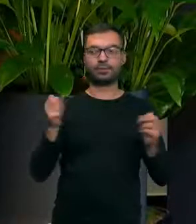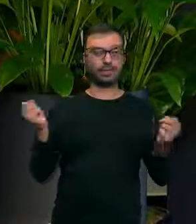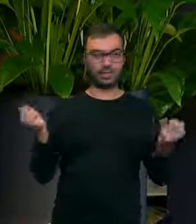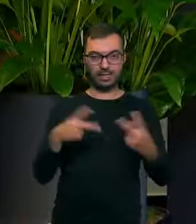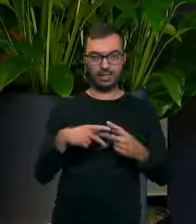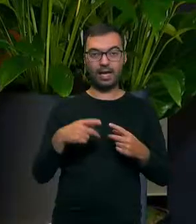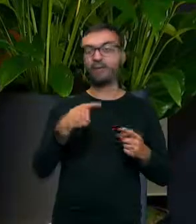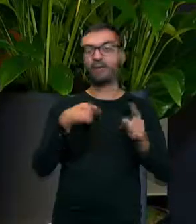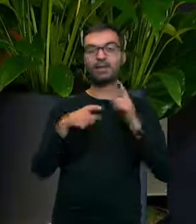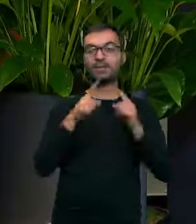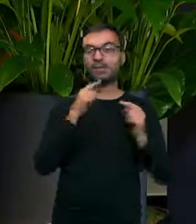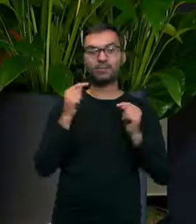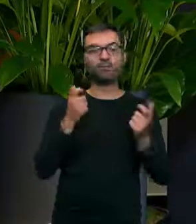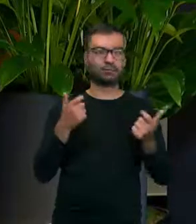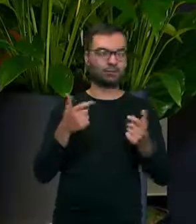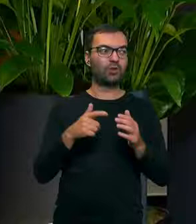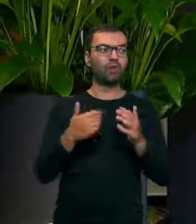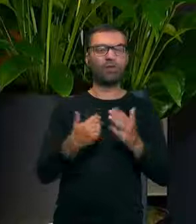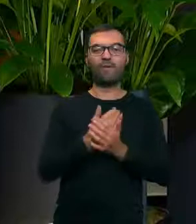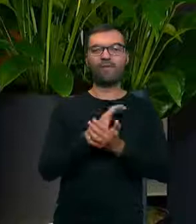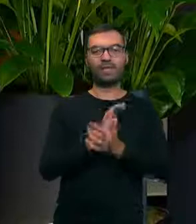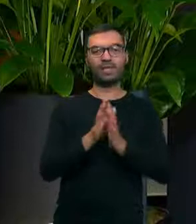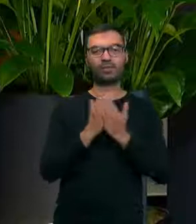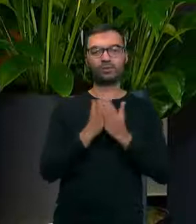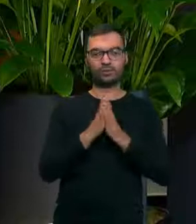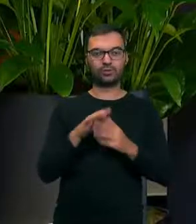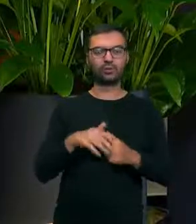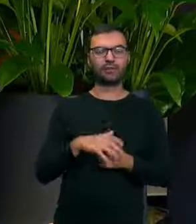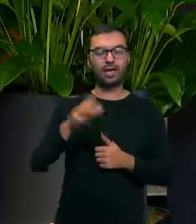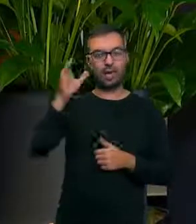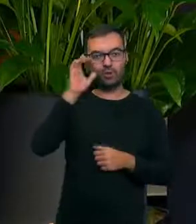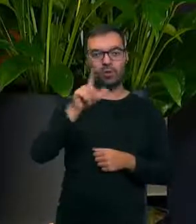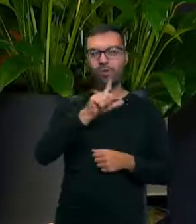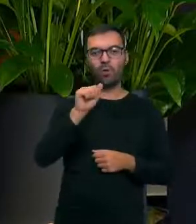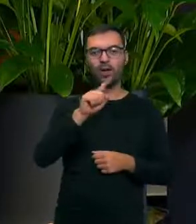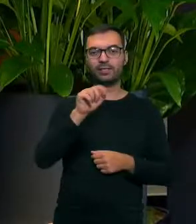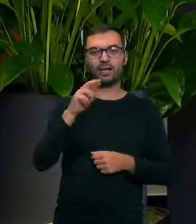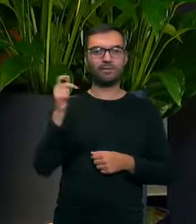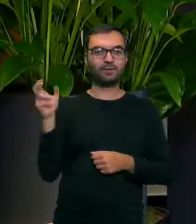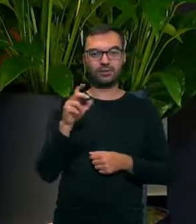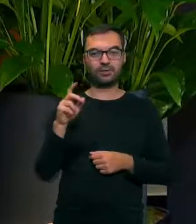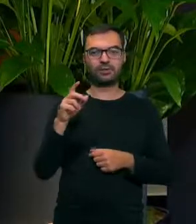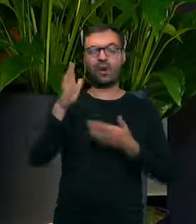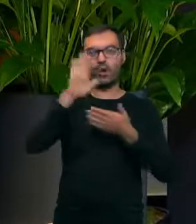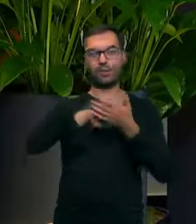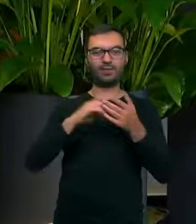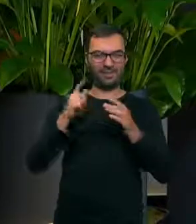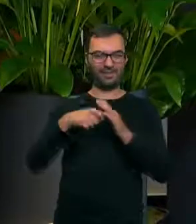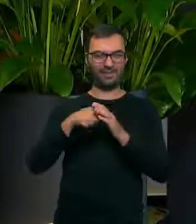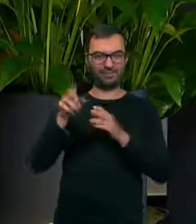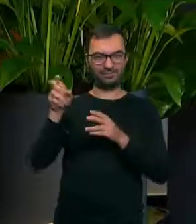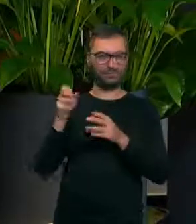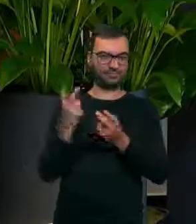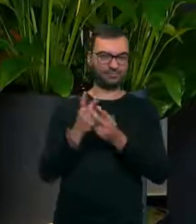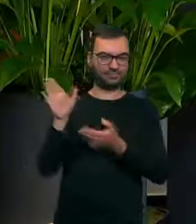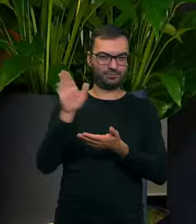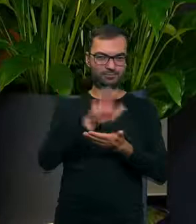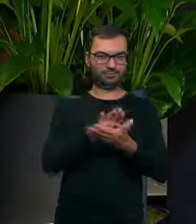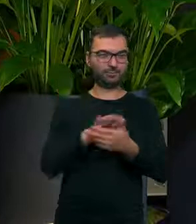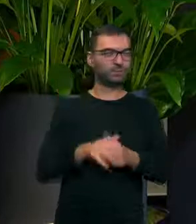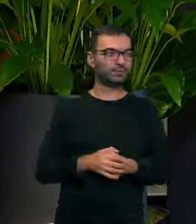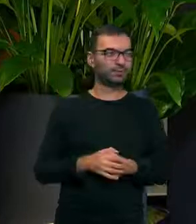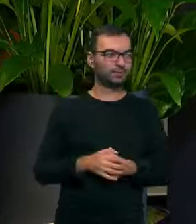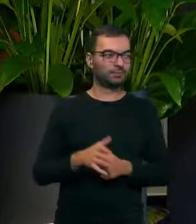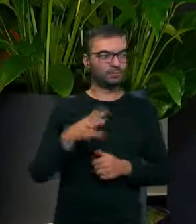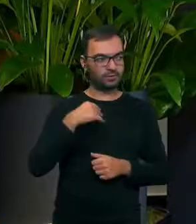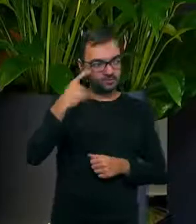także w tym kontekście, że ukazało się kolejne wydanie książki Cezarego Łazarewicza z filmową okładką, więc można sobie... Z jednej